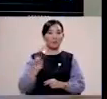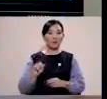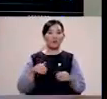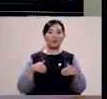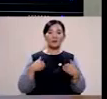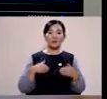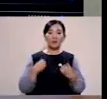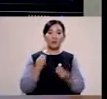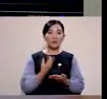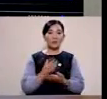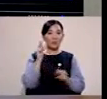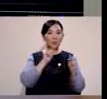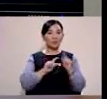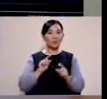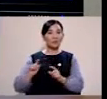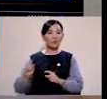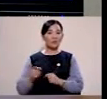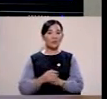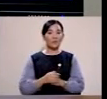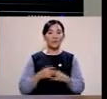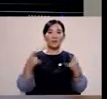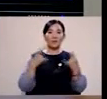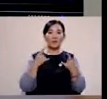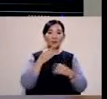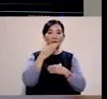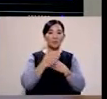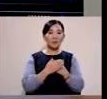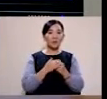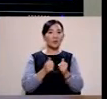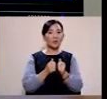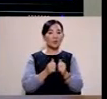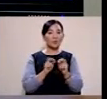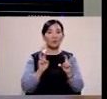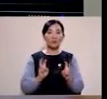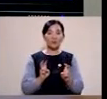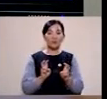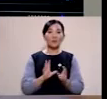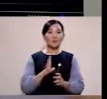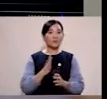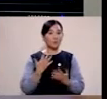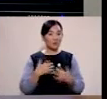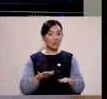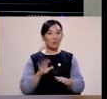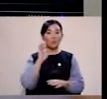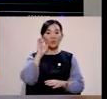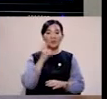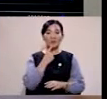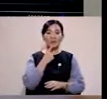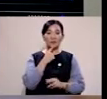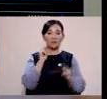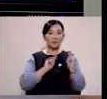Assalomu alaykum, qadrli o'quvchilar. Ekran qarshisiga yaqinroq o'tirib oldingizmi? O'zbek tili